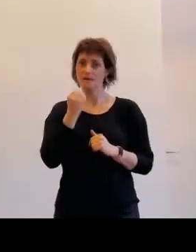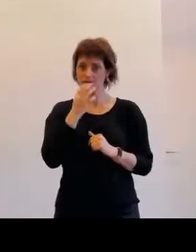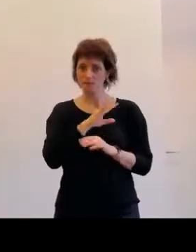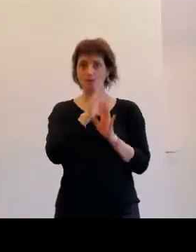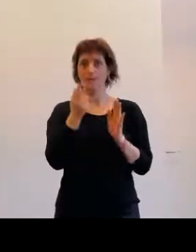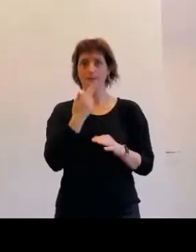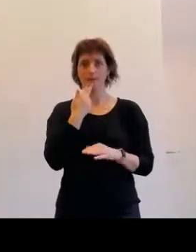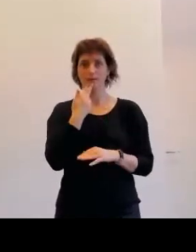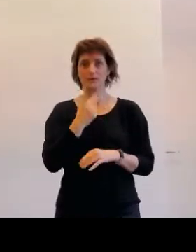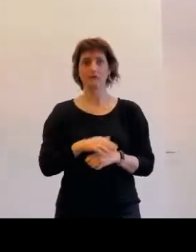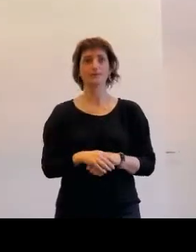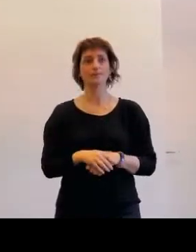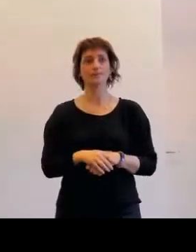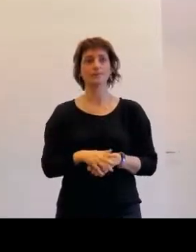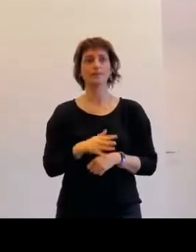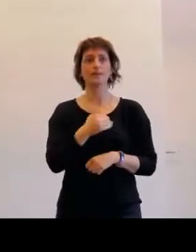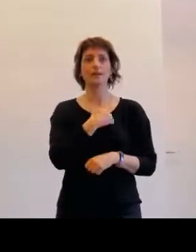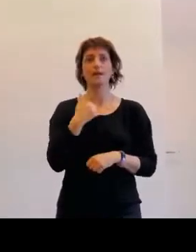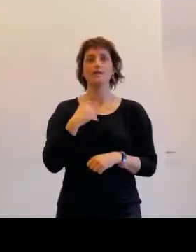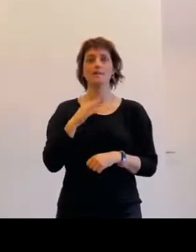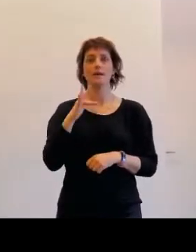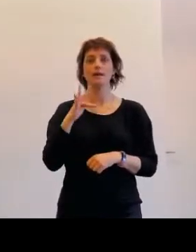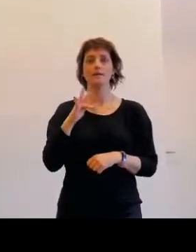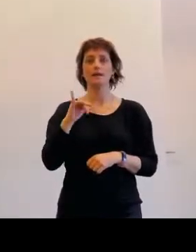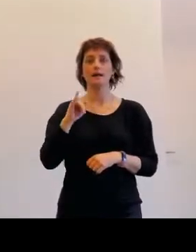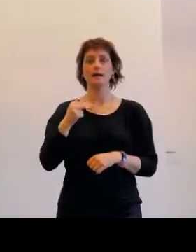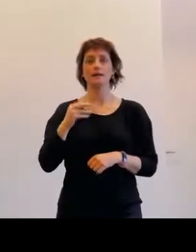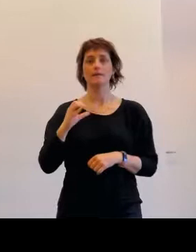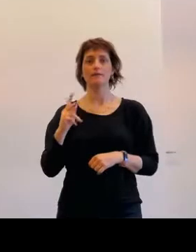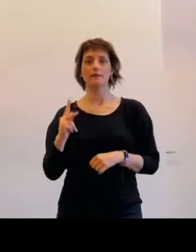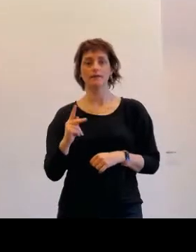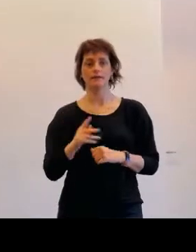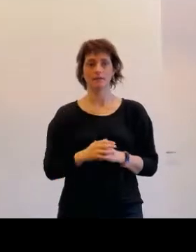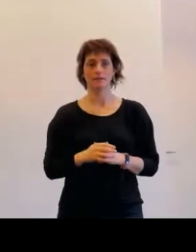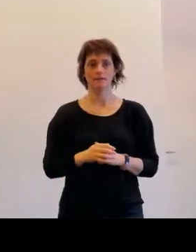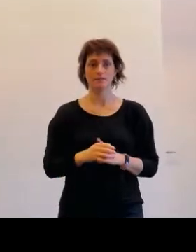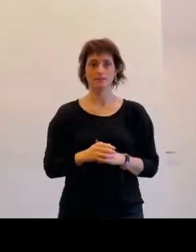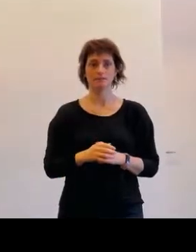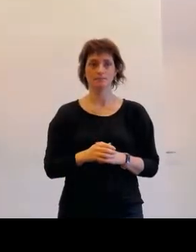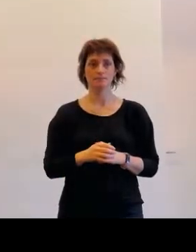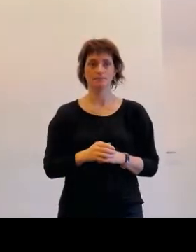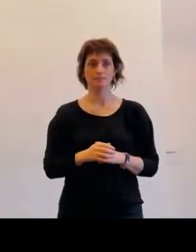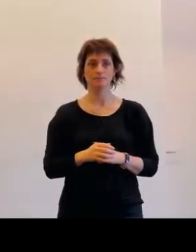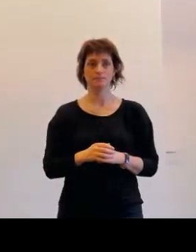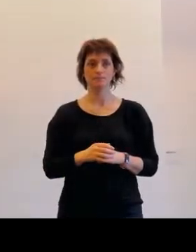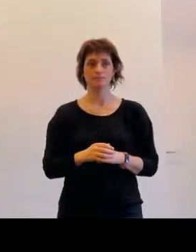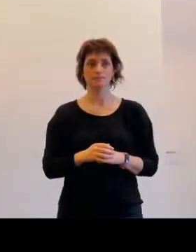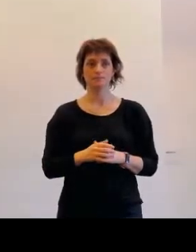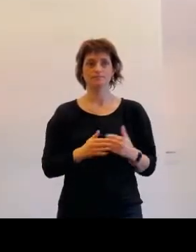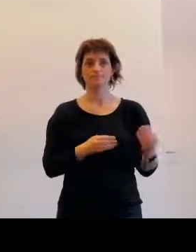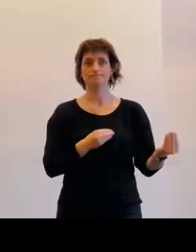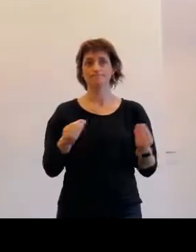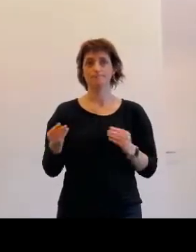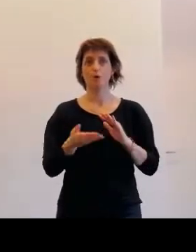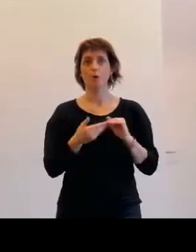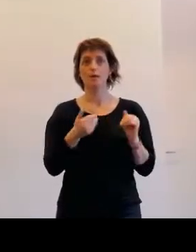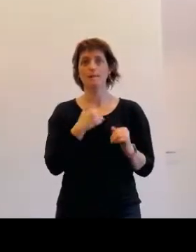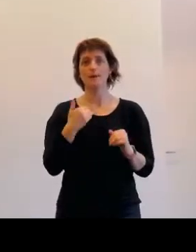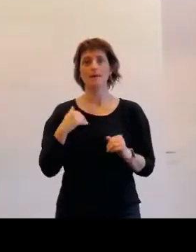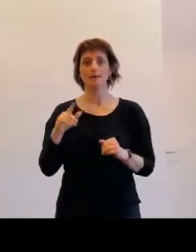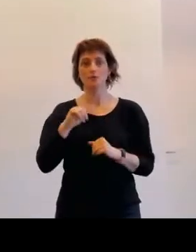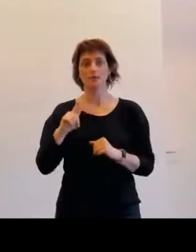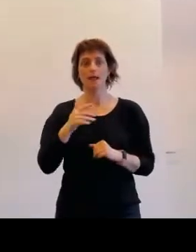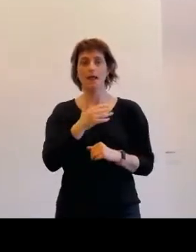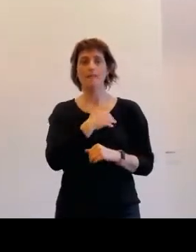parfait. Chantal Fink. Présente. Fatia Rabi a donné pouvoir à Christelle Gendric. Chahine